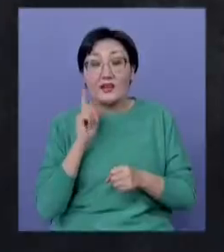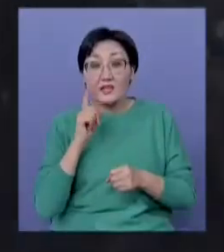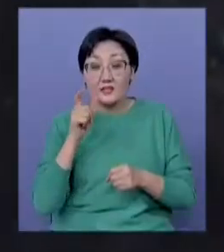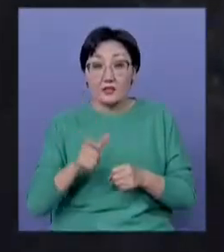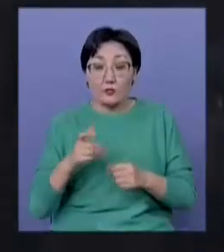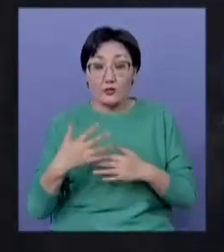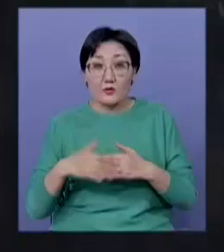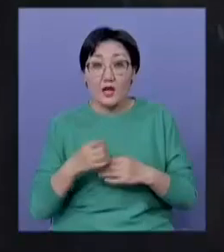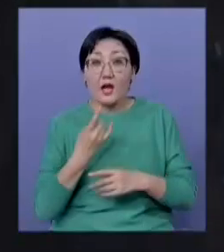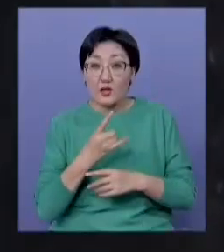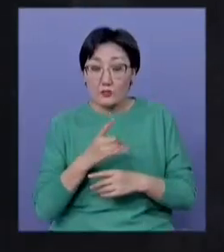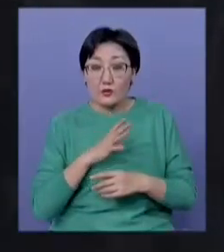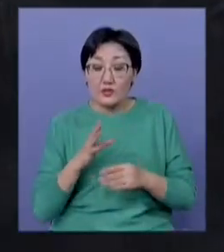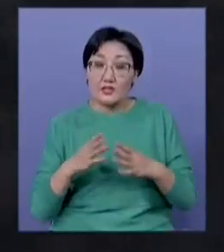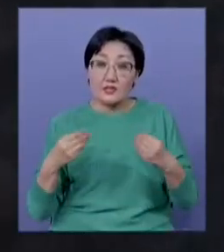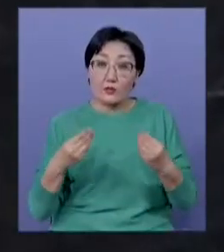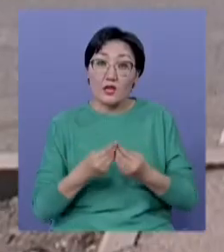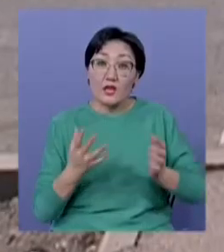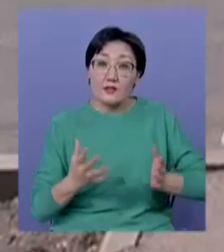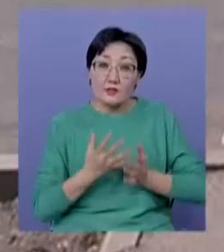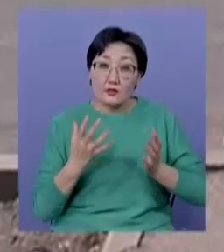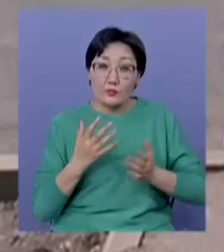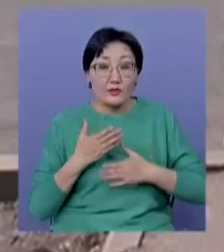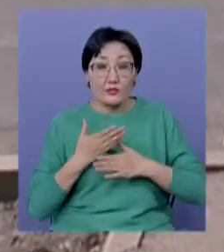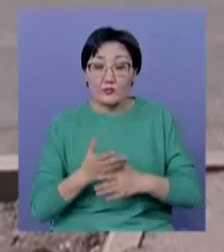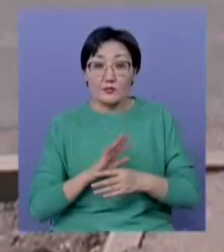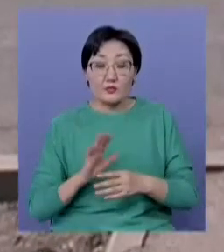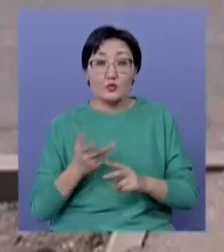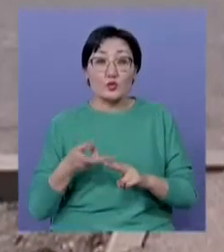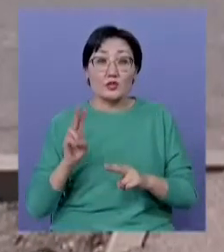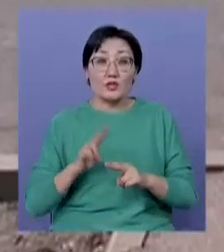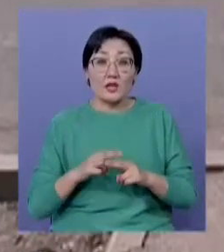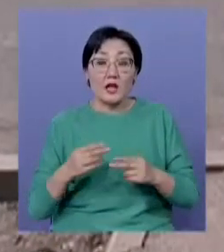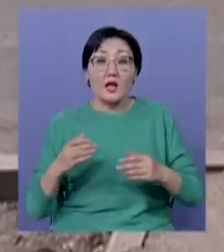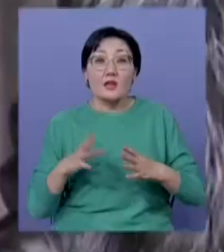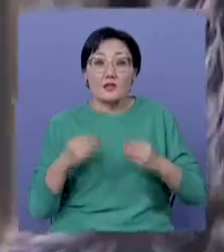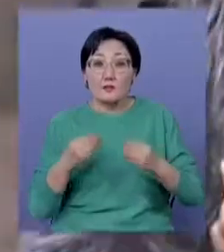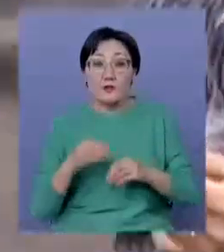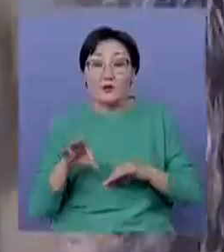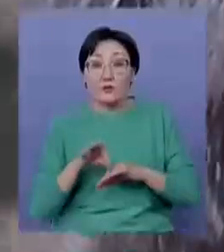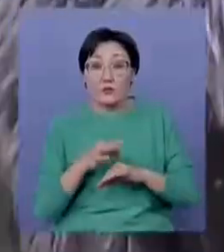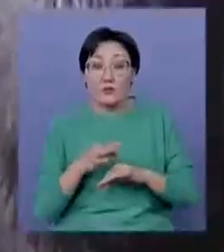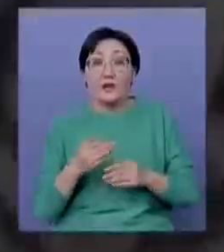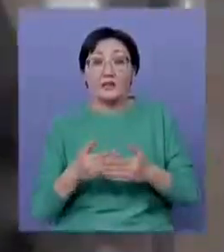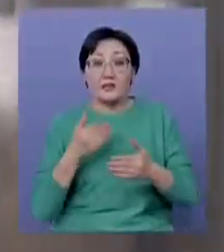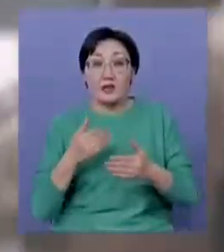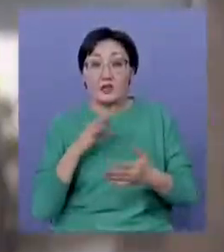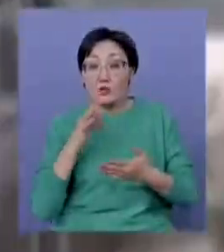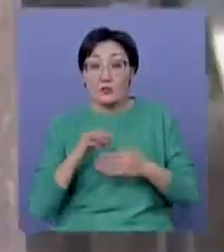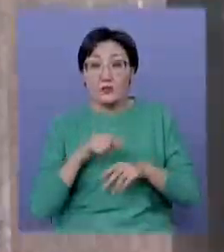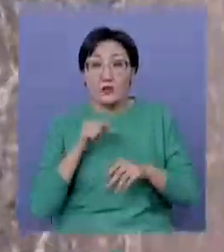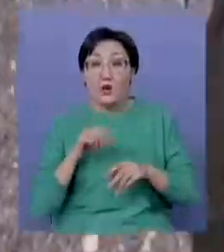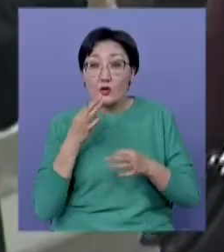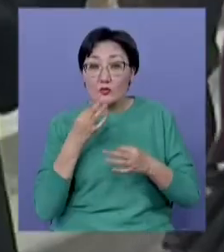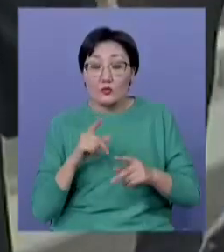араларында сәбидің болуы отбасын сақтап қалуға септеспейді деген. Сондықтан шаңырақ көтерер алдында жауапкершілікті сезініп, кез келген